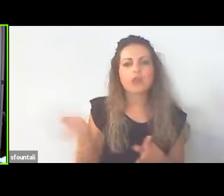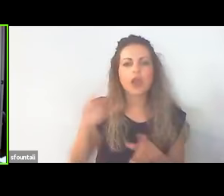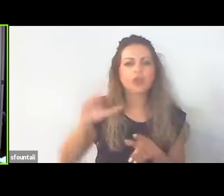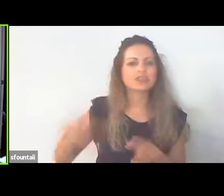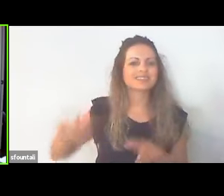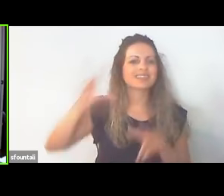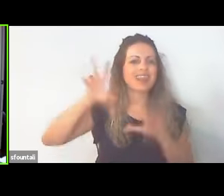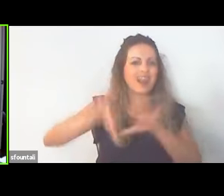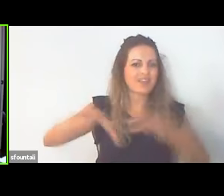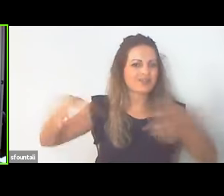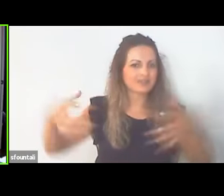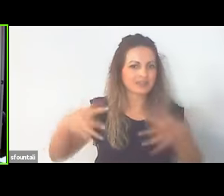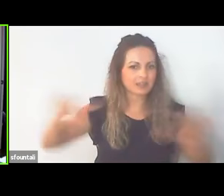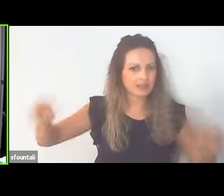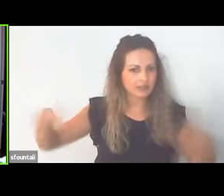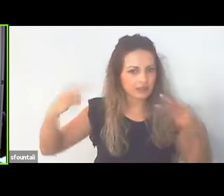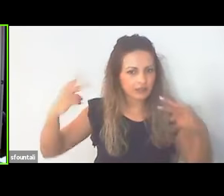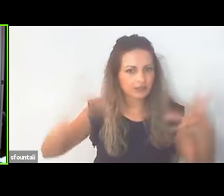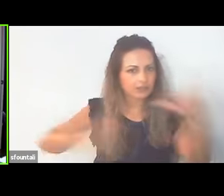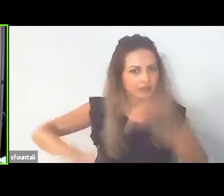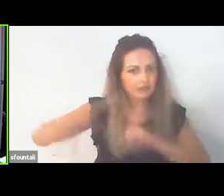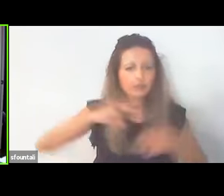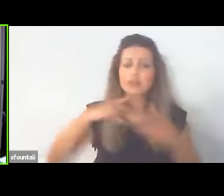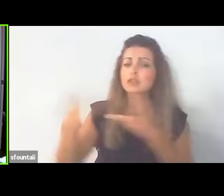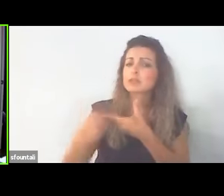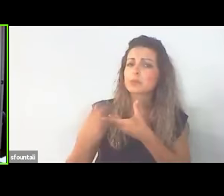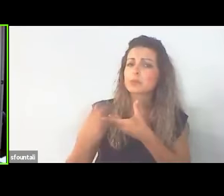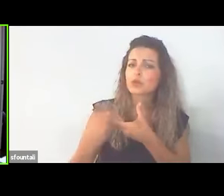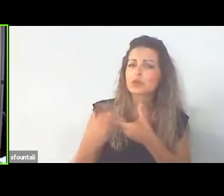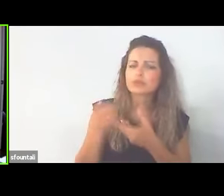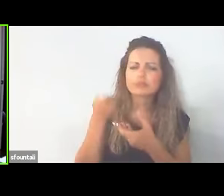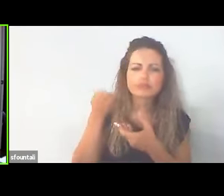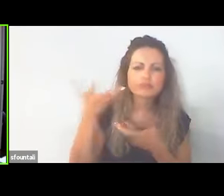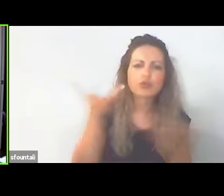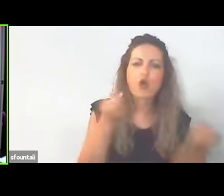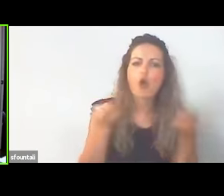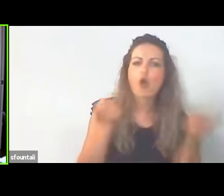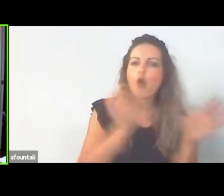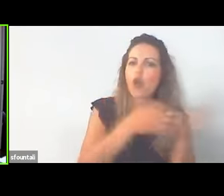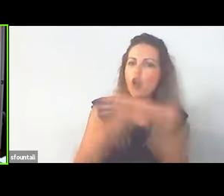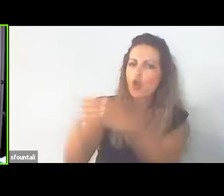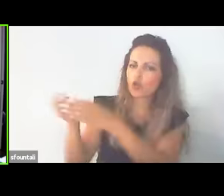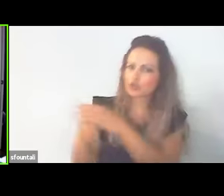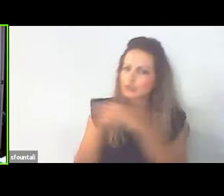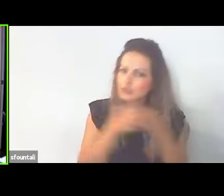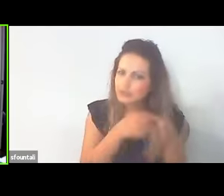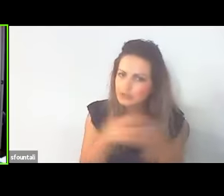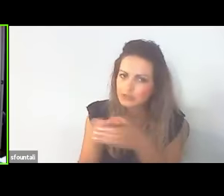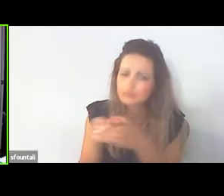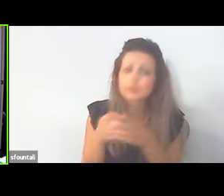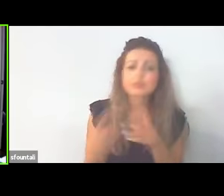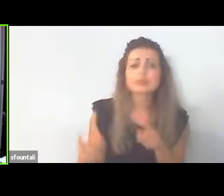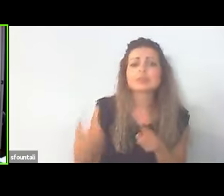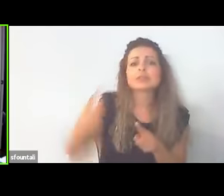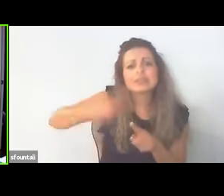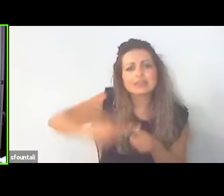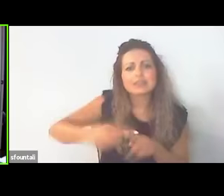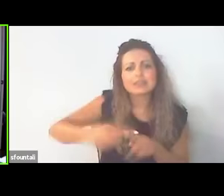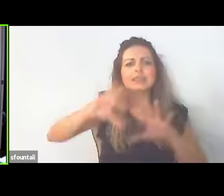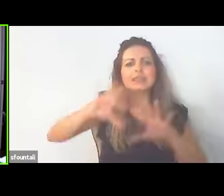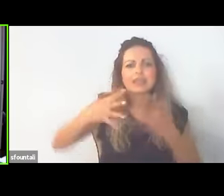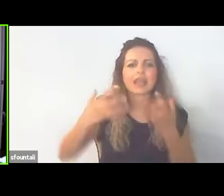συνέλευση είναι βιασμός» και με τη συμμετοχή πολλών οργανώσεων και συλλογικοτήτων βάσης. Και οι πολύπλευρες κινητοποίησεις, οι οποίες δεν